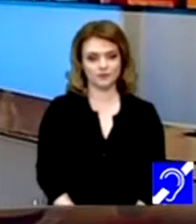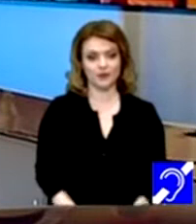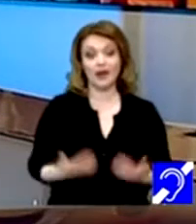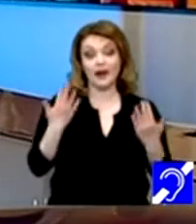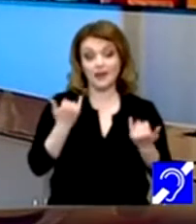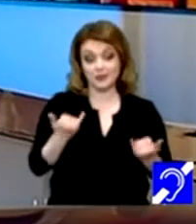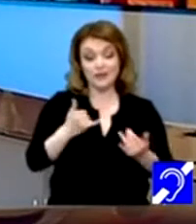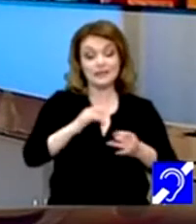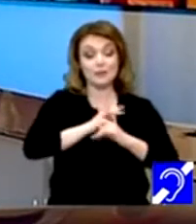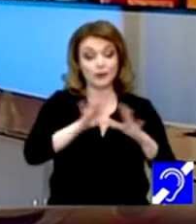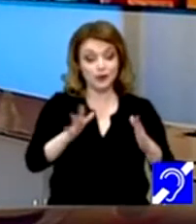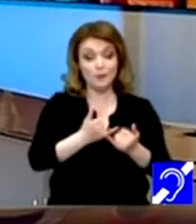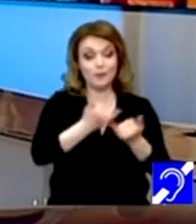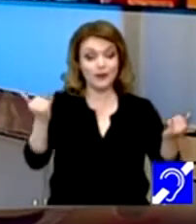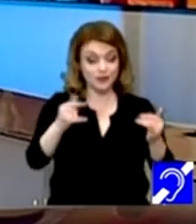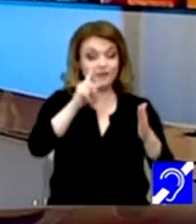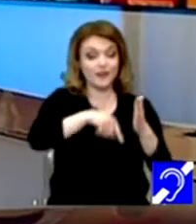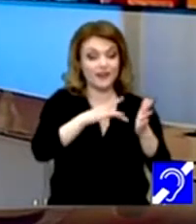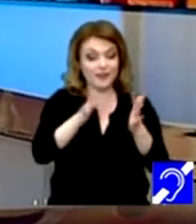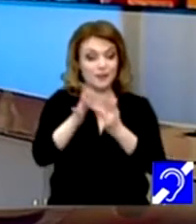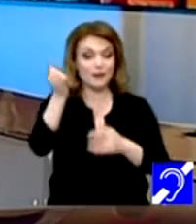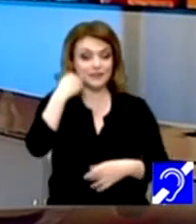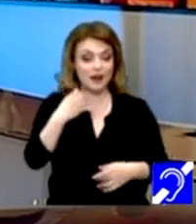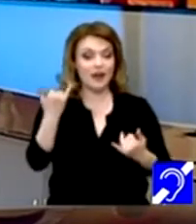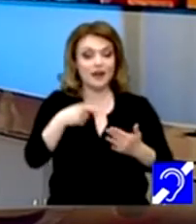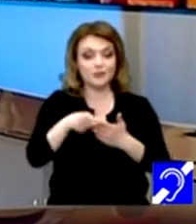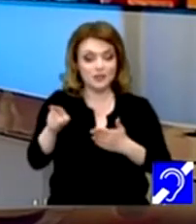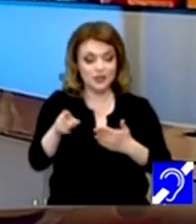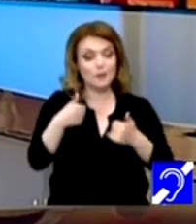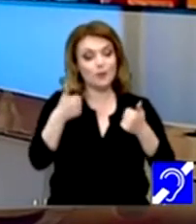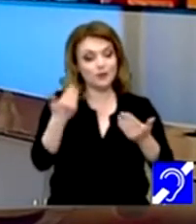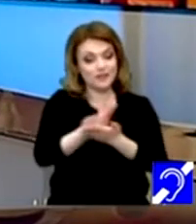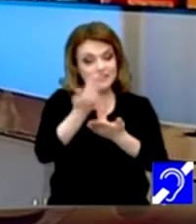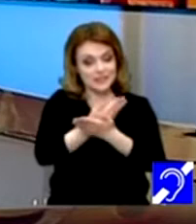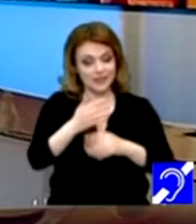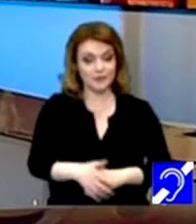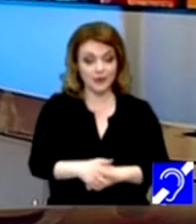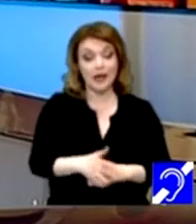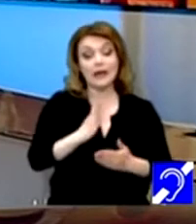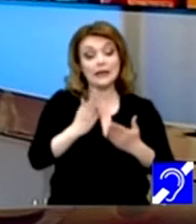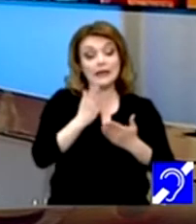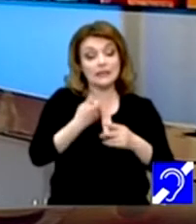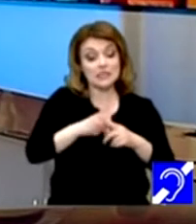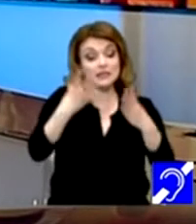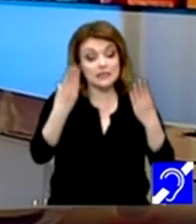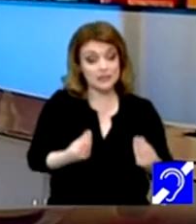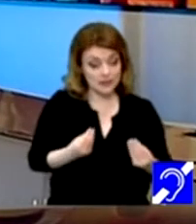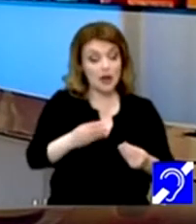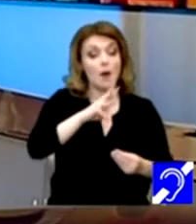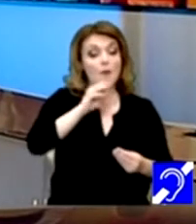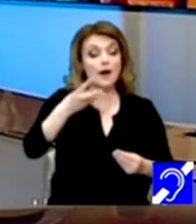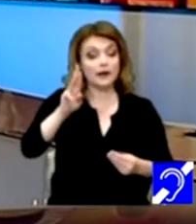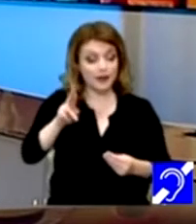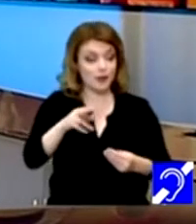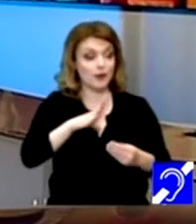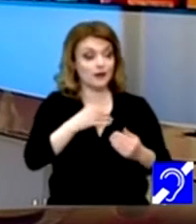Este sărbătoare mare pentru creștinii ortodoxi de rit vechi, care marchează astăzi Buna Vestire. Este ziua în care Fecioara Maria a primit vestea